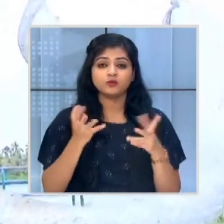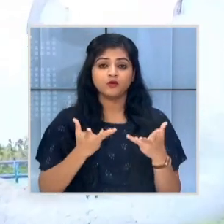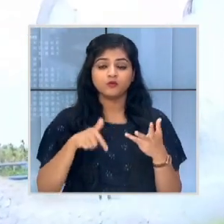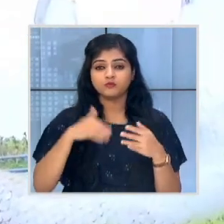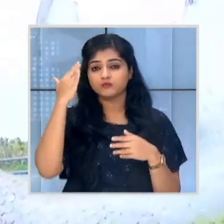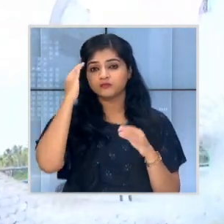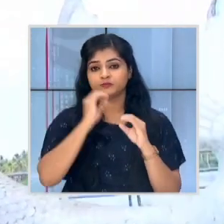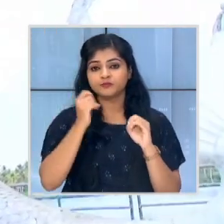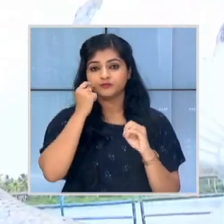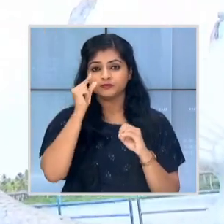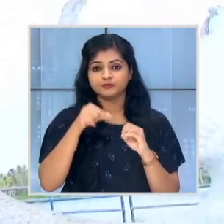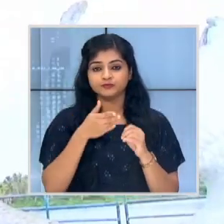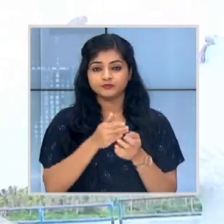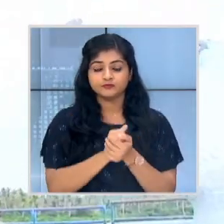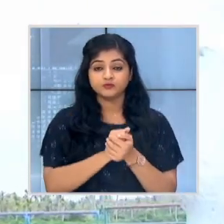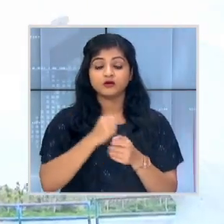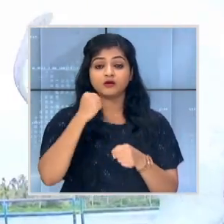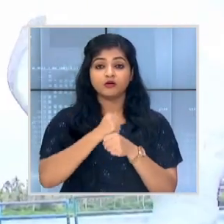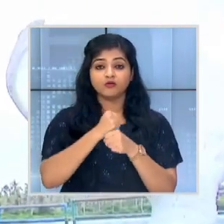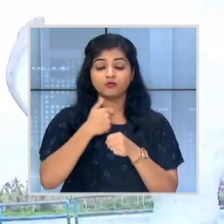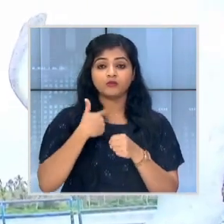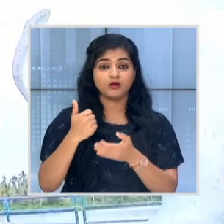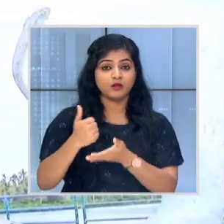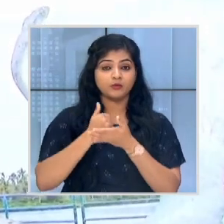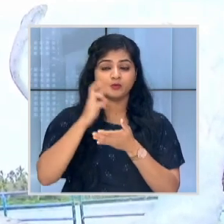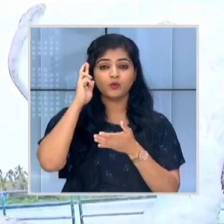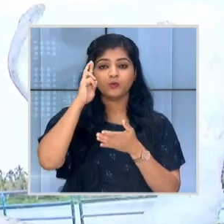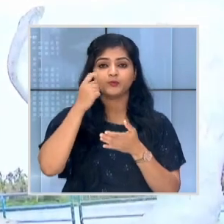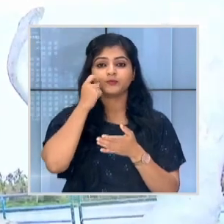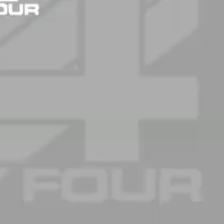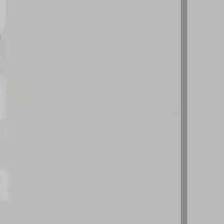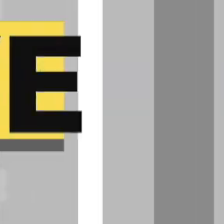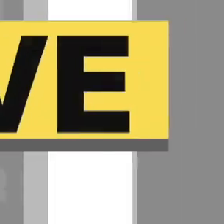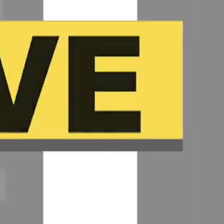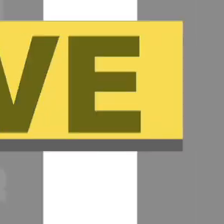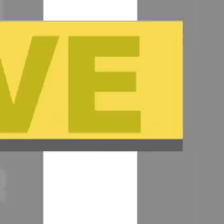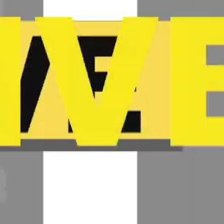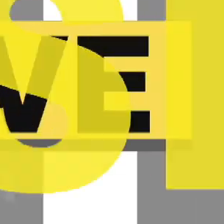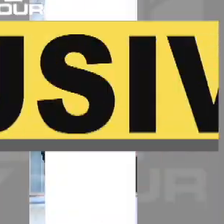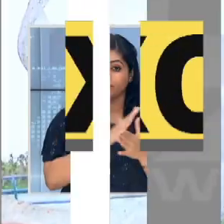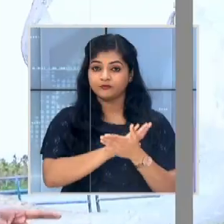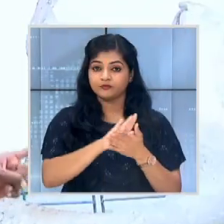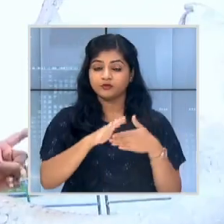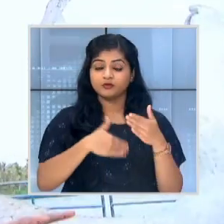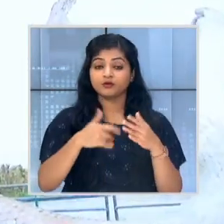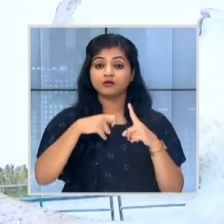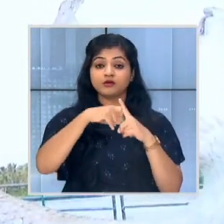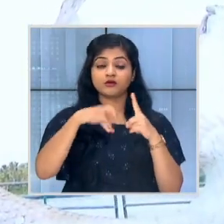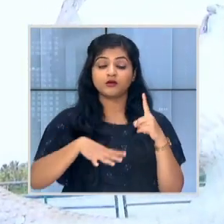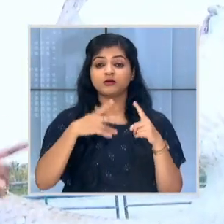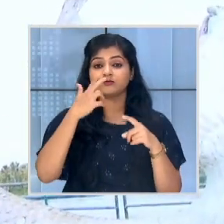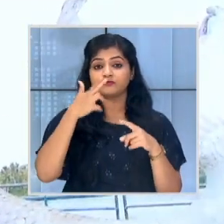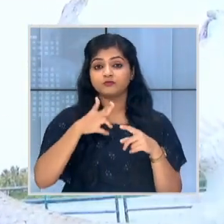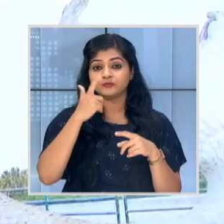കാരണം ഈ സർക്കാരിൽ വലിയ പ്രതീക്ഷ ഇപ്പോഴും അദ്ദേഹം അർപ്പിക്കുന്നുണ്ട്. ഈ ശില്പ നിർമ്മാണത്തിന് പൂർത്തിയായപ്പോൾ സംസ്ഥാനത്തെ ഏറ്റവും വലിയ